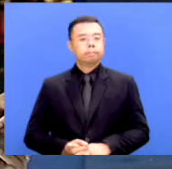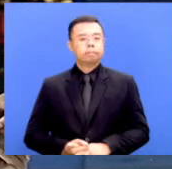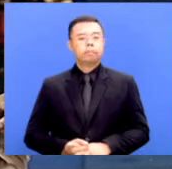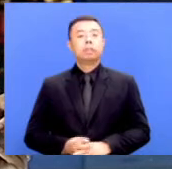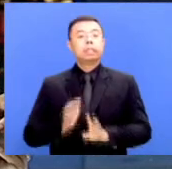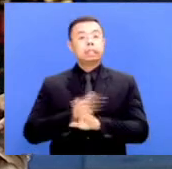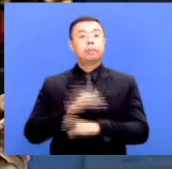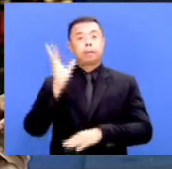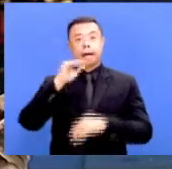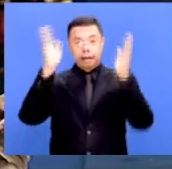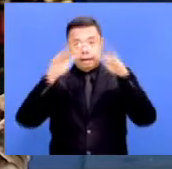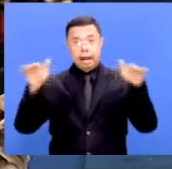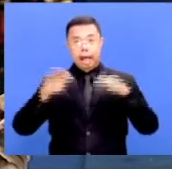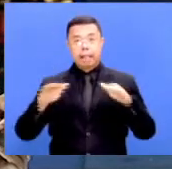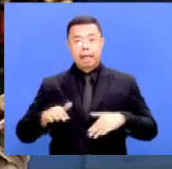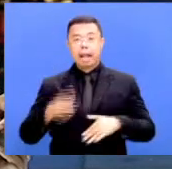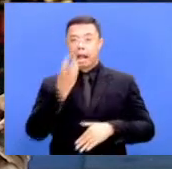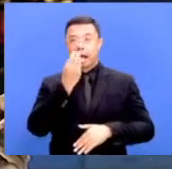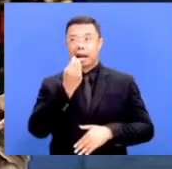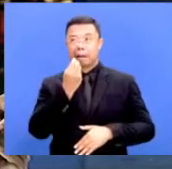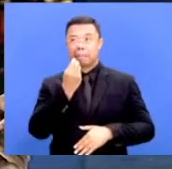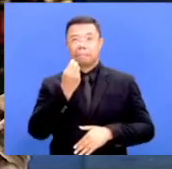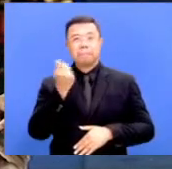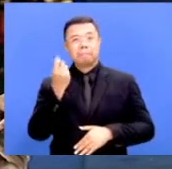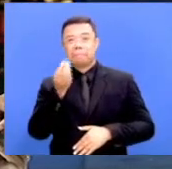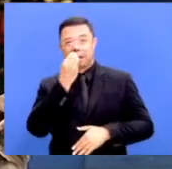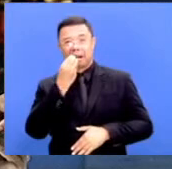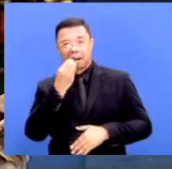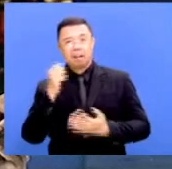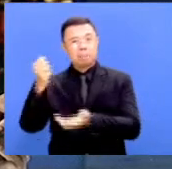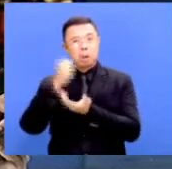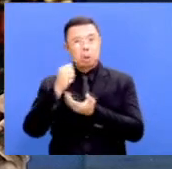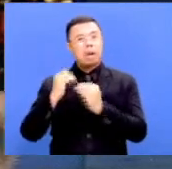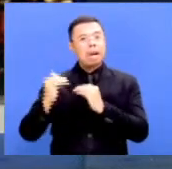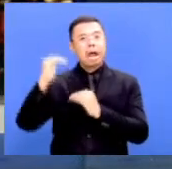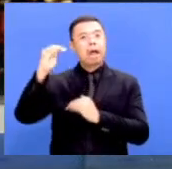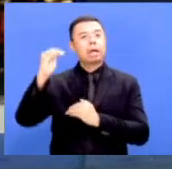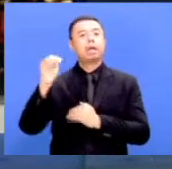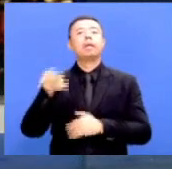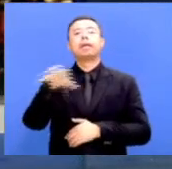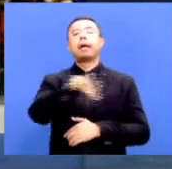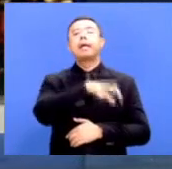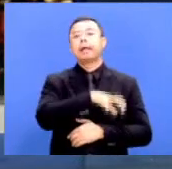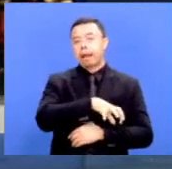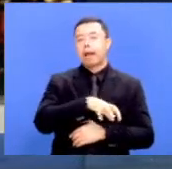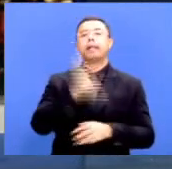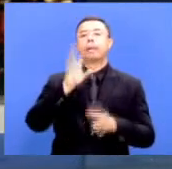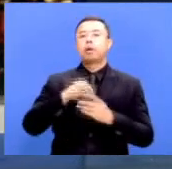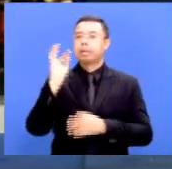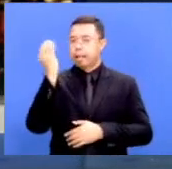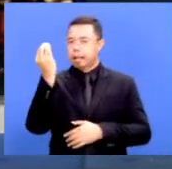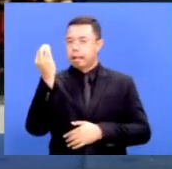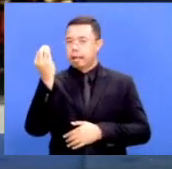Pemirsa, jelang hari Natal, harga sejumlah kebutuhan pokok terus melonjak naik. Kenaikan terjadi di sejumlah daerah dan termasuk di